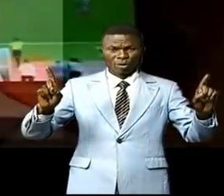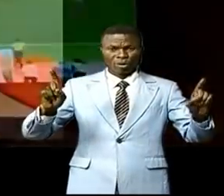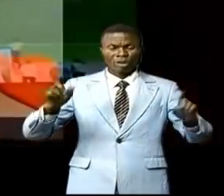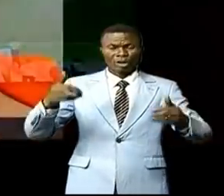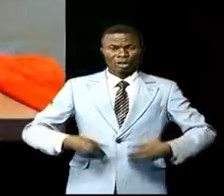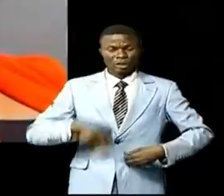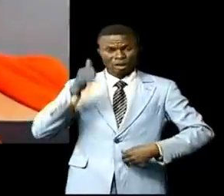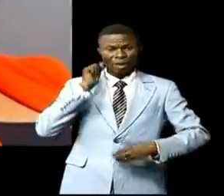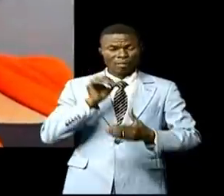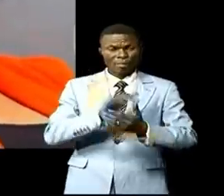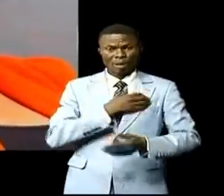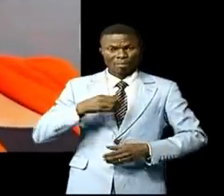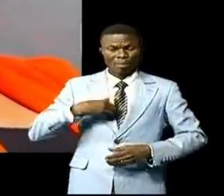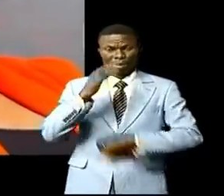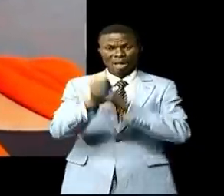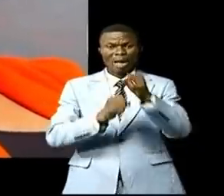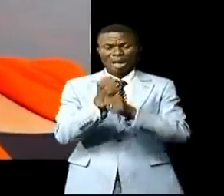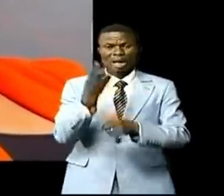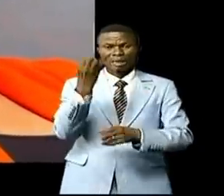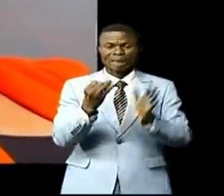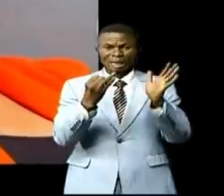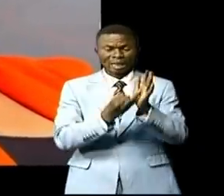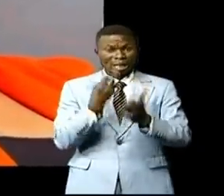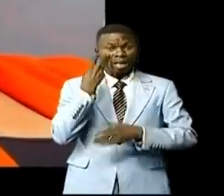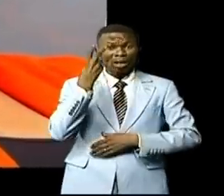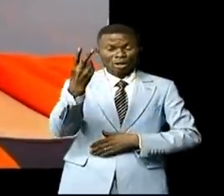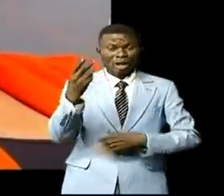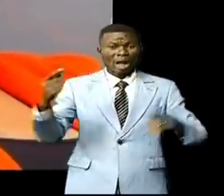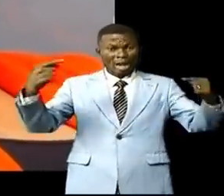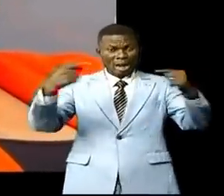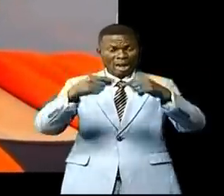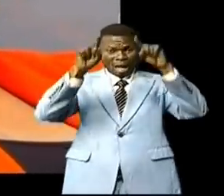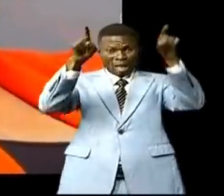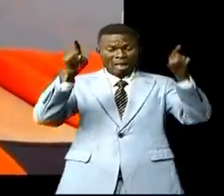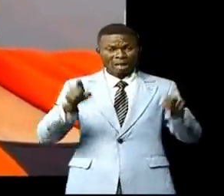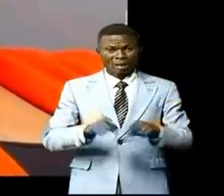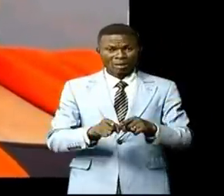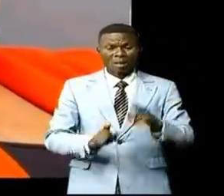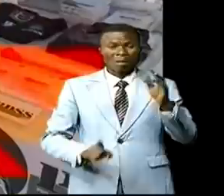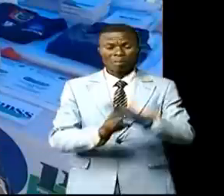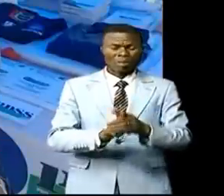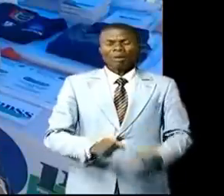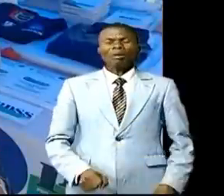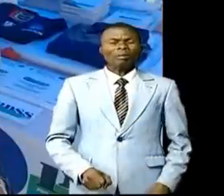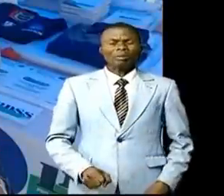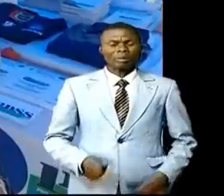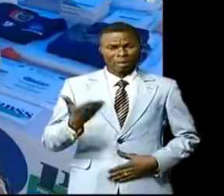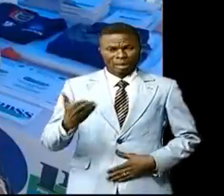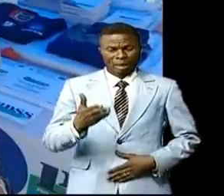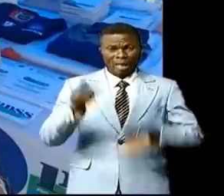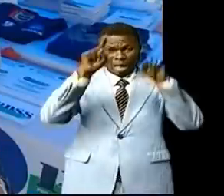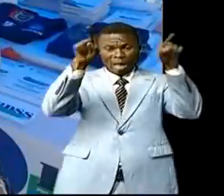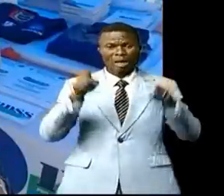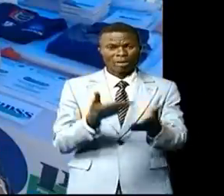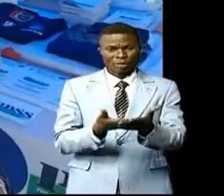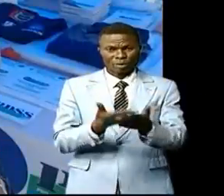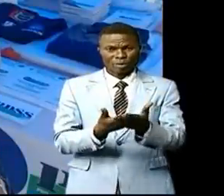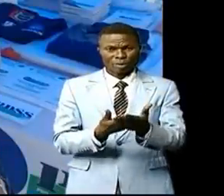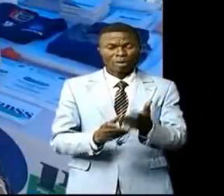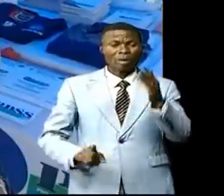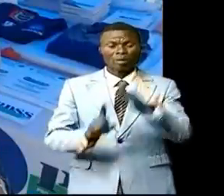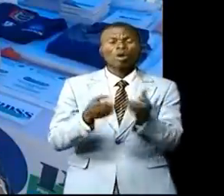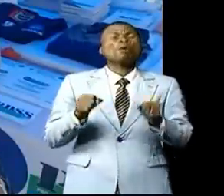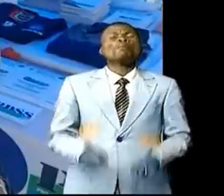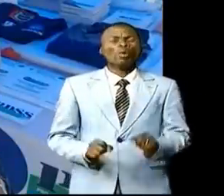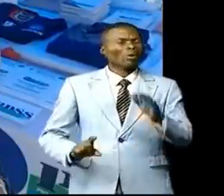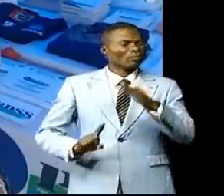jeune dame de 47 ans qui suivait tranquillement ces matchs a piqué une crise devant sa télé et est décédée sur